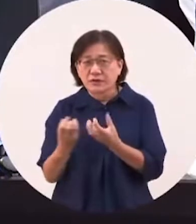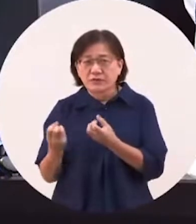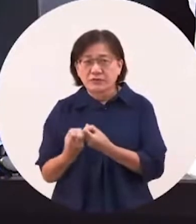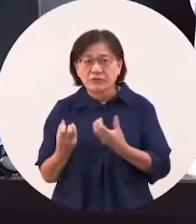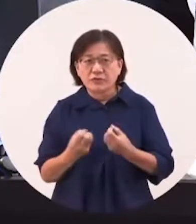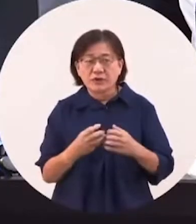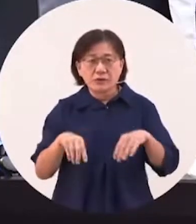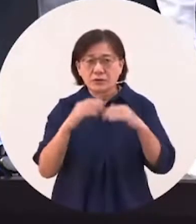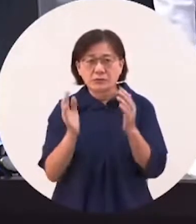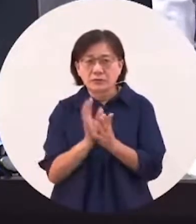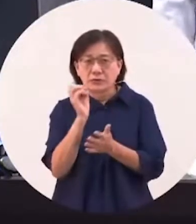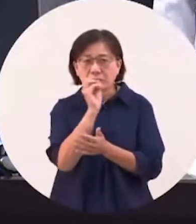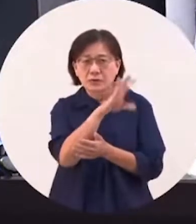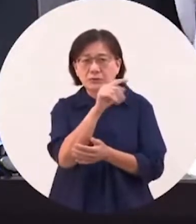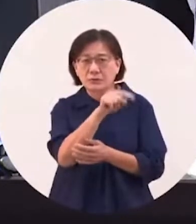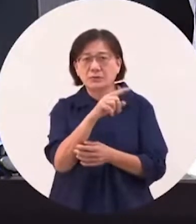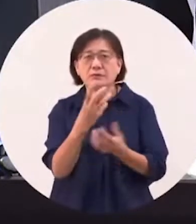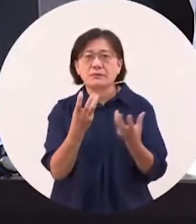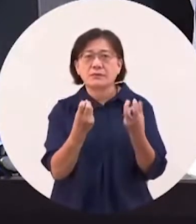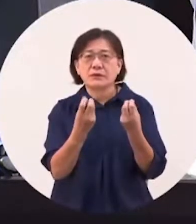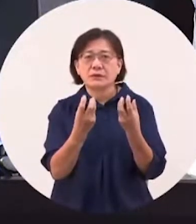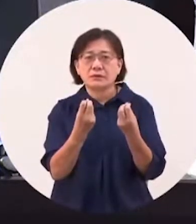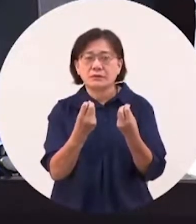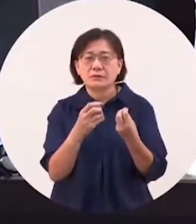报，恶质到什么程度呢？